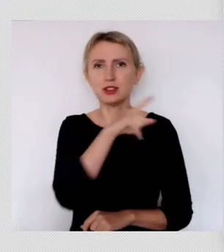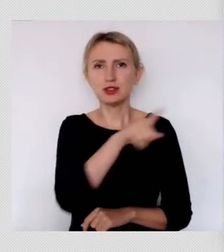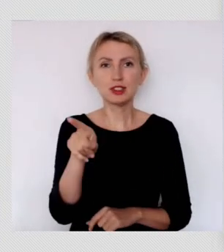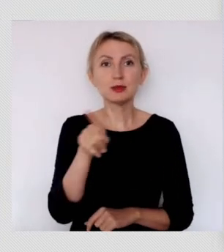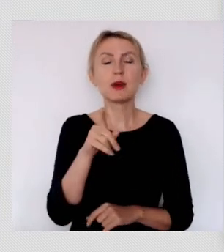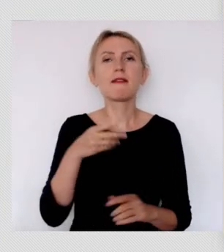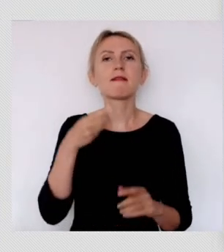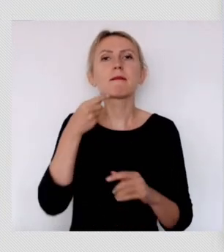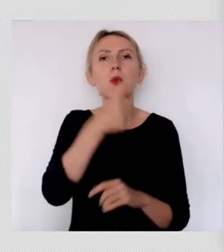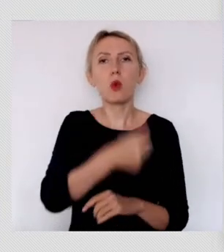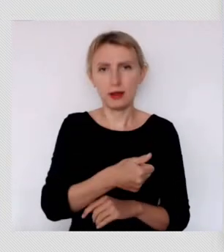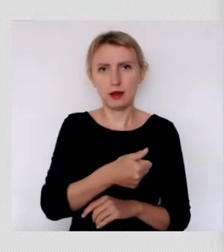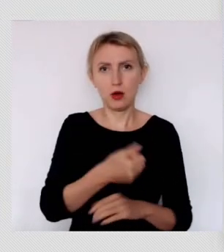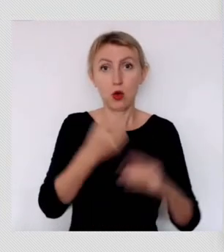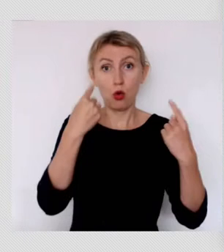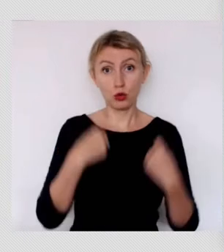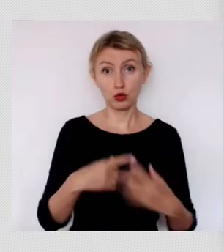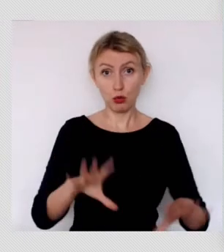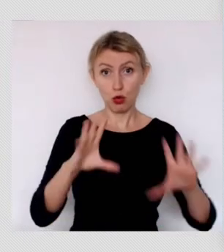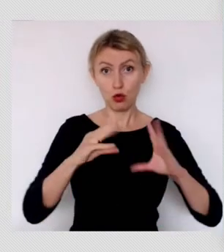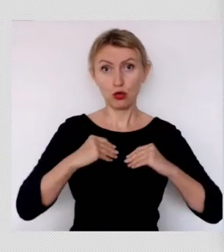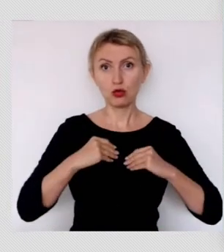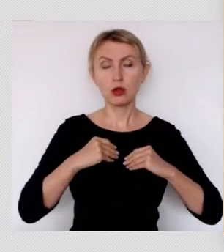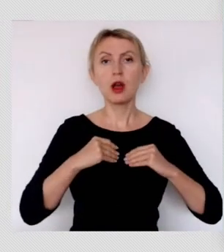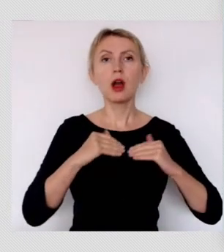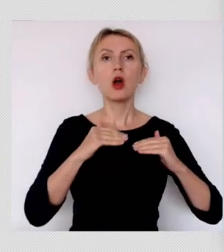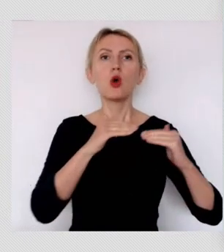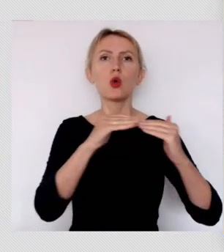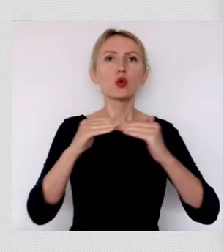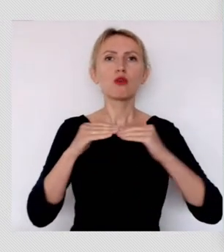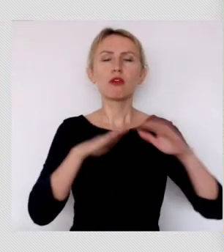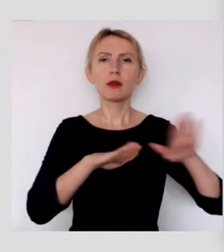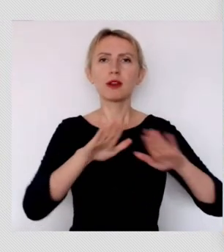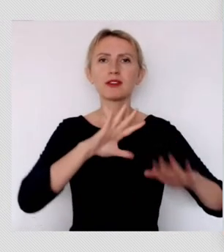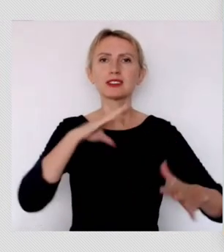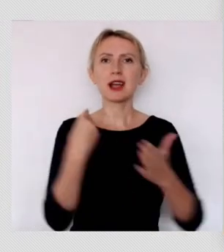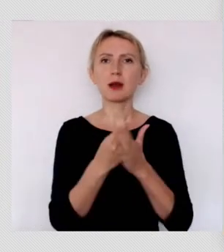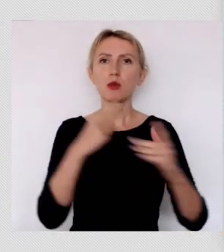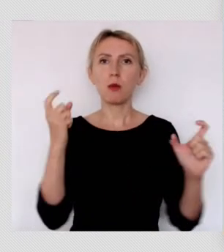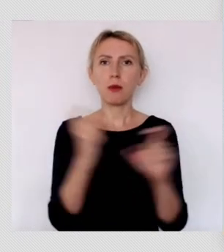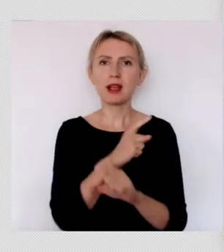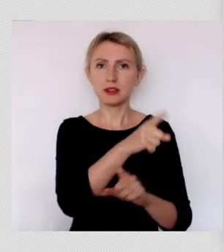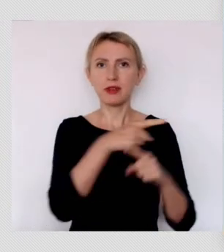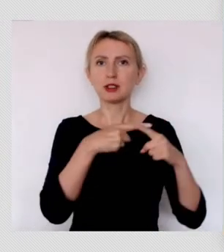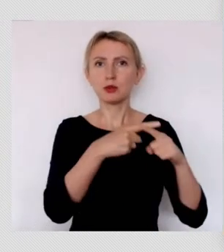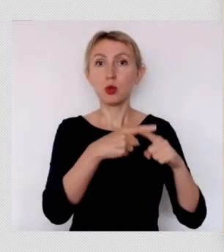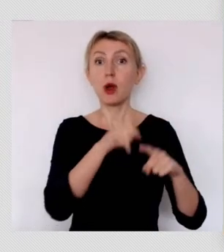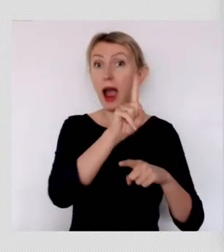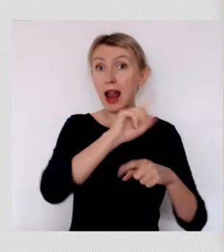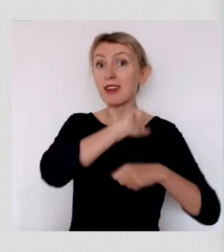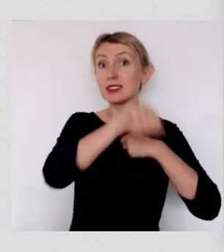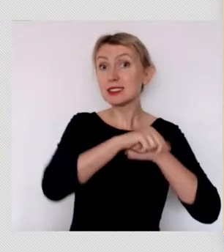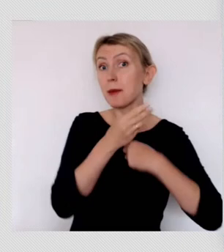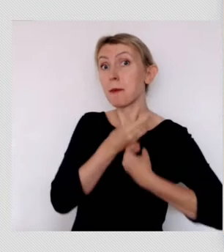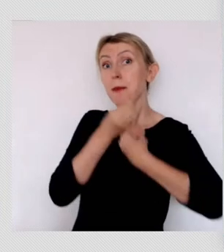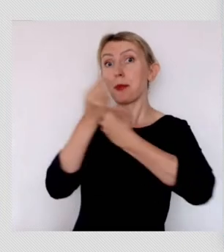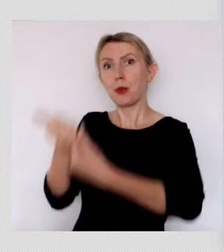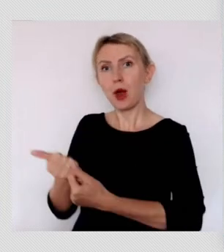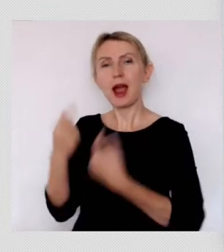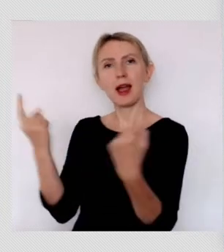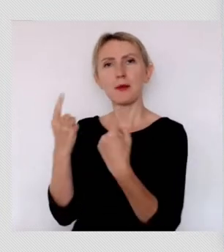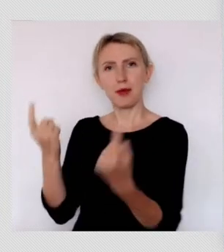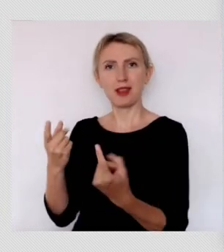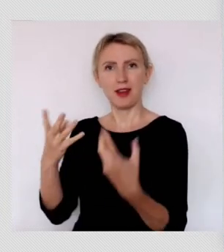wpłat. Osoby dostają różne miejsca w spółkach Skarbu Państwa, w zamian za to wpłacają na kampanię